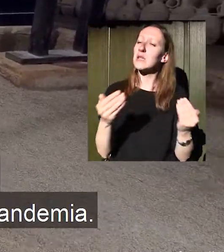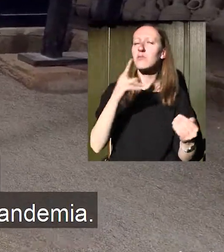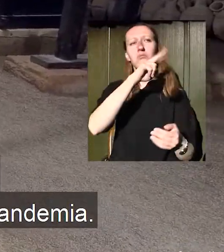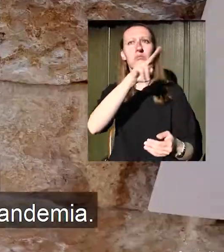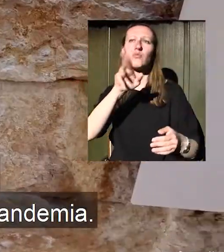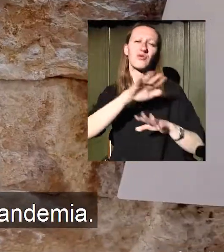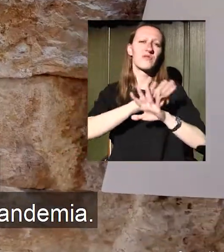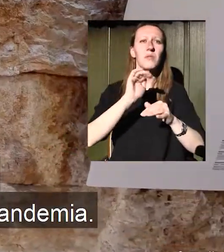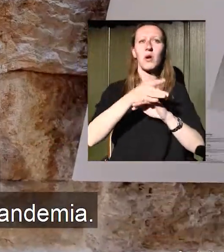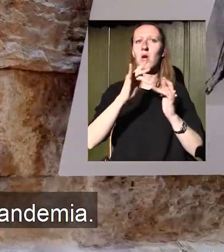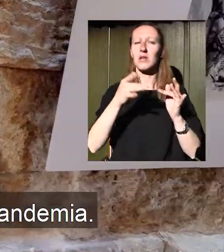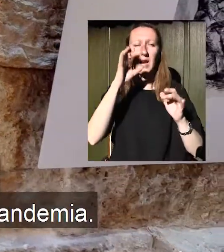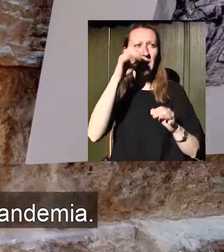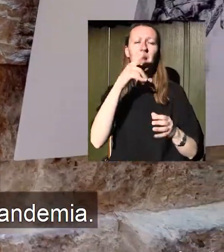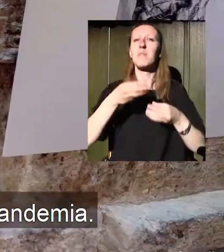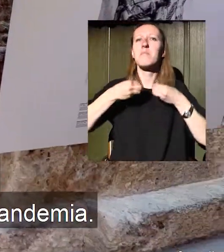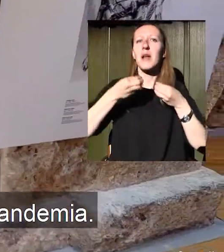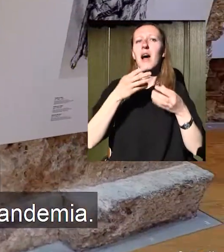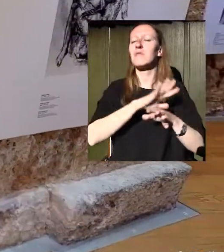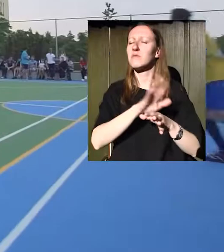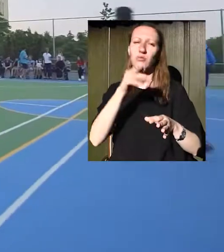kvizove, okrugle stolove ili predavanja.